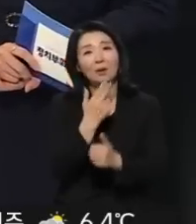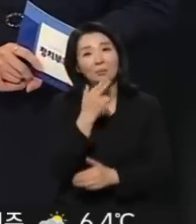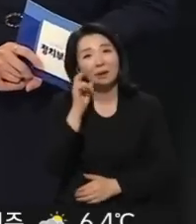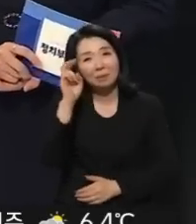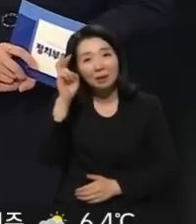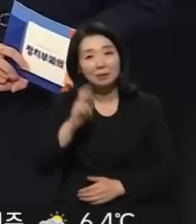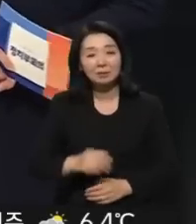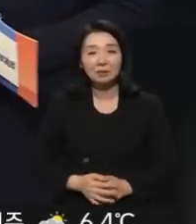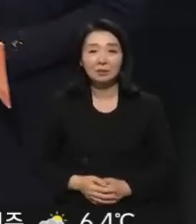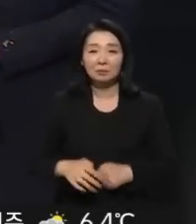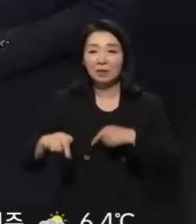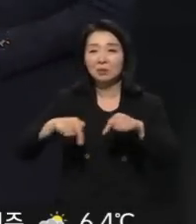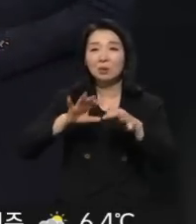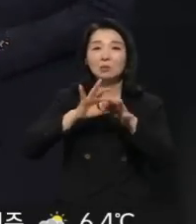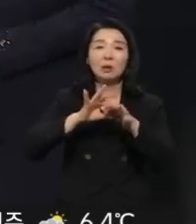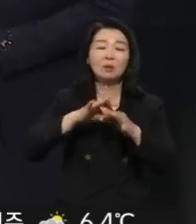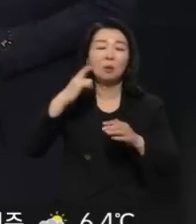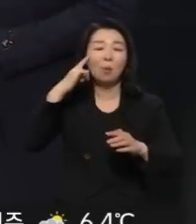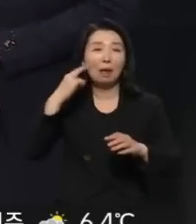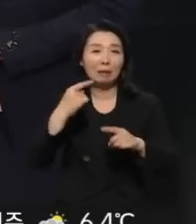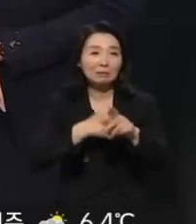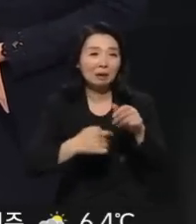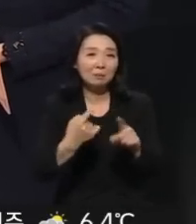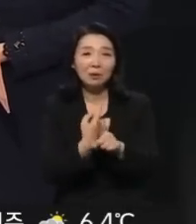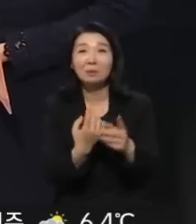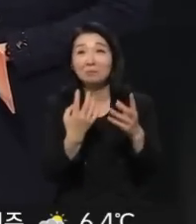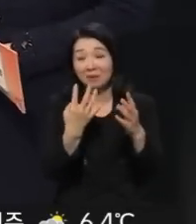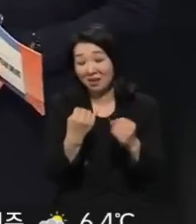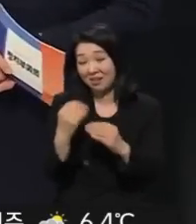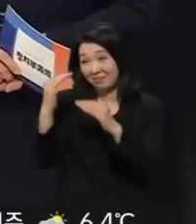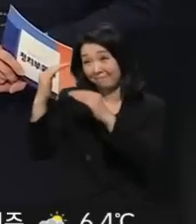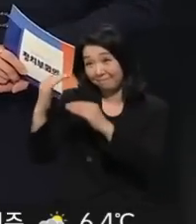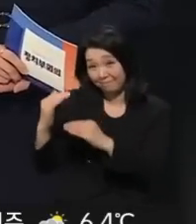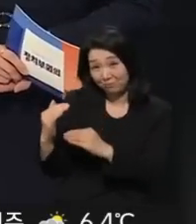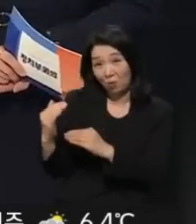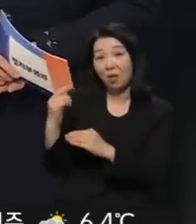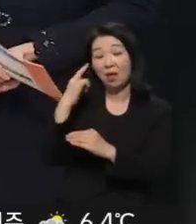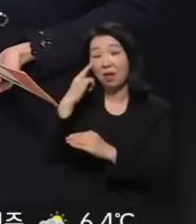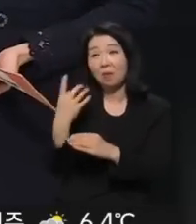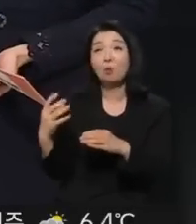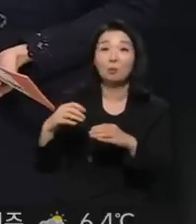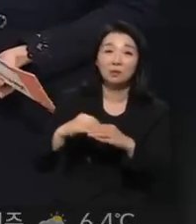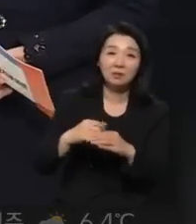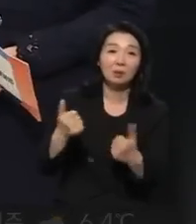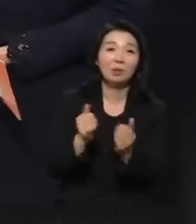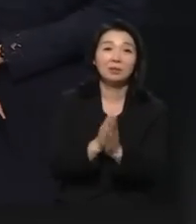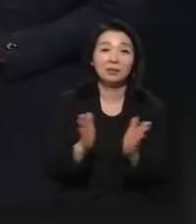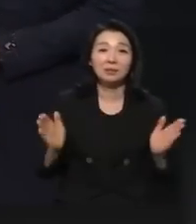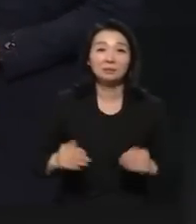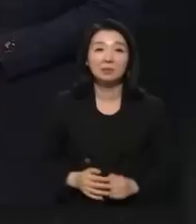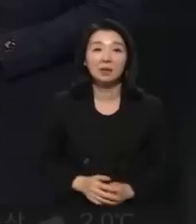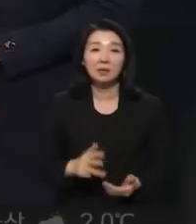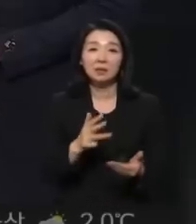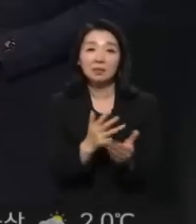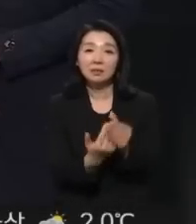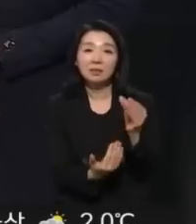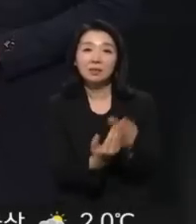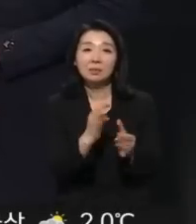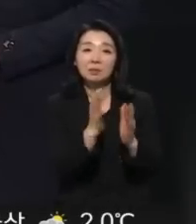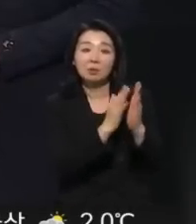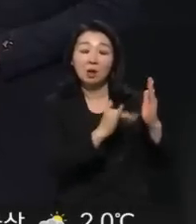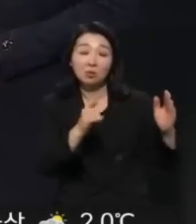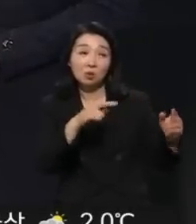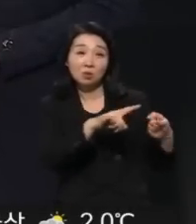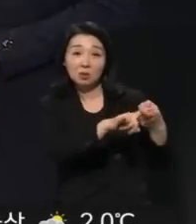다만 정치권이라는 게 워낙 변수가 많으니까 저희가 속보를 챙겨가면서 회의를 진행하겠습니다. 이태원 참사 유가족 협의회가